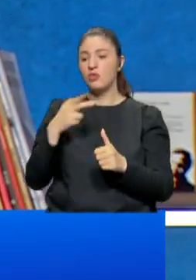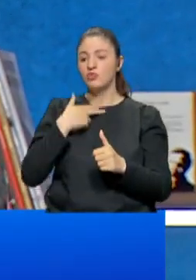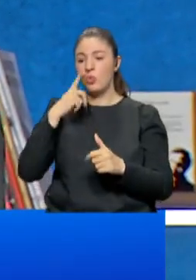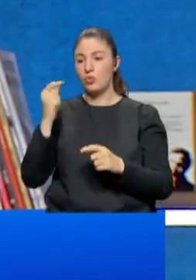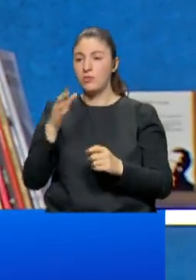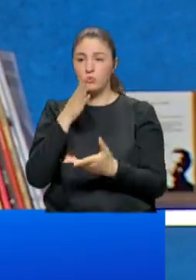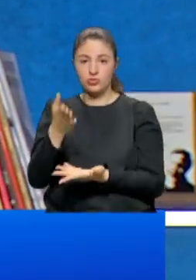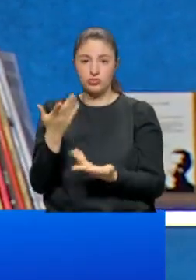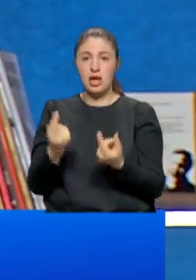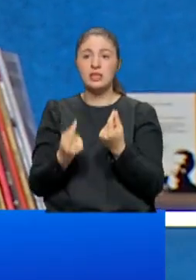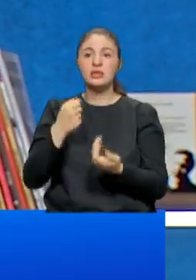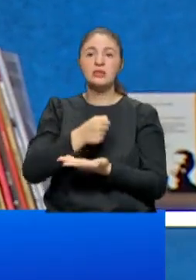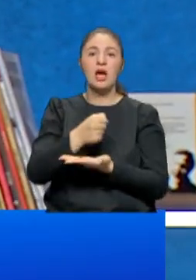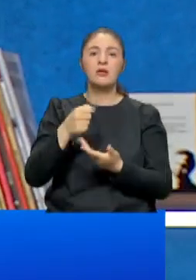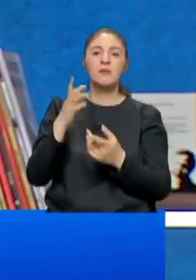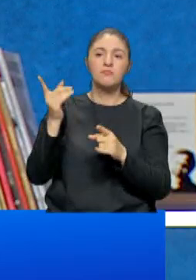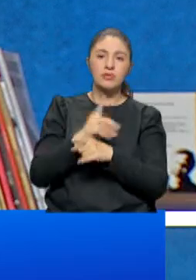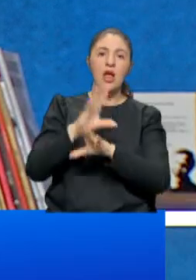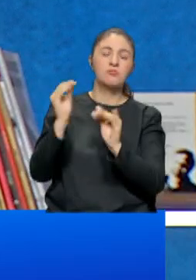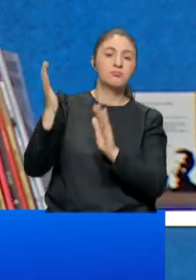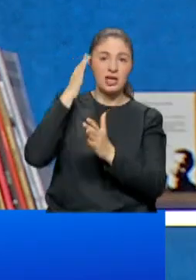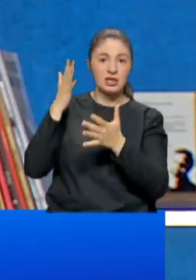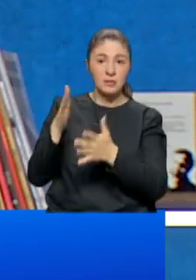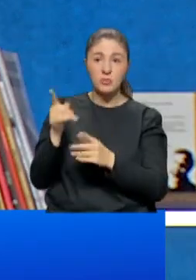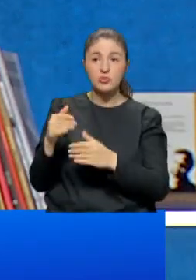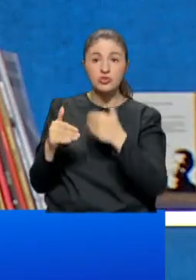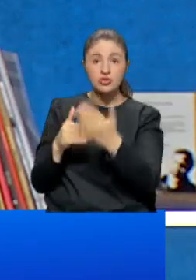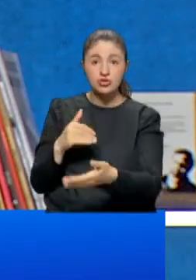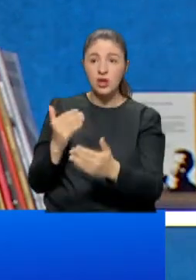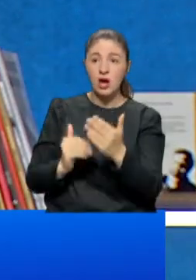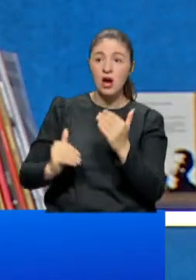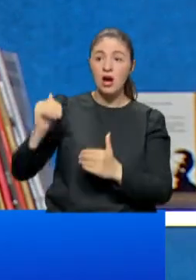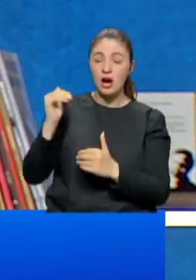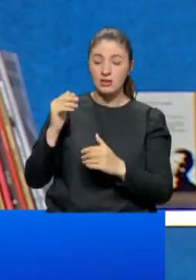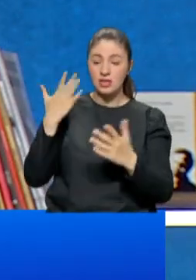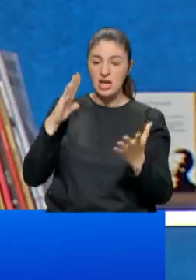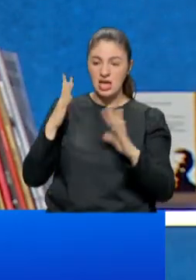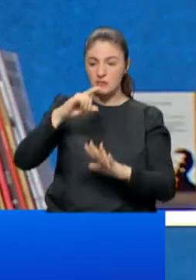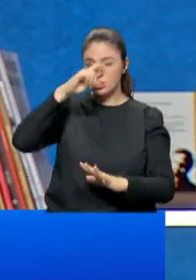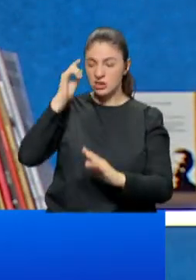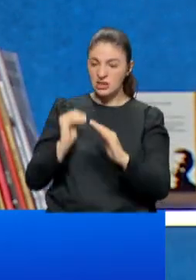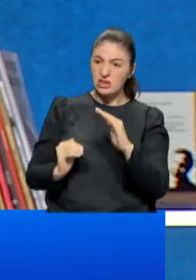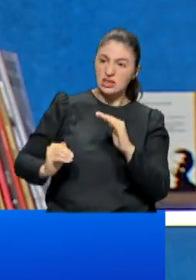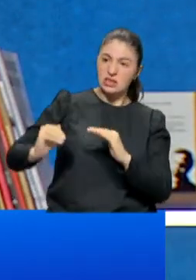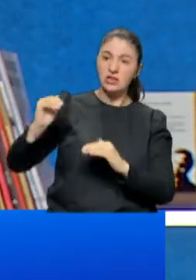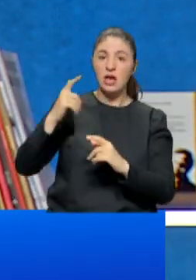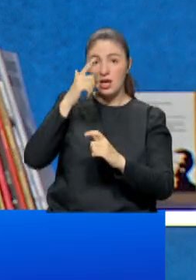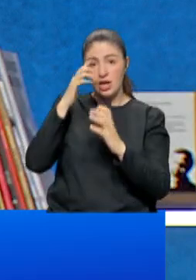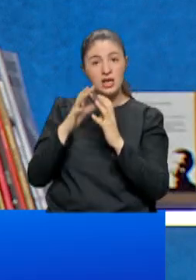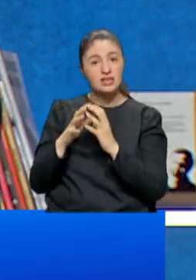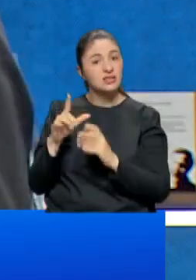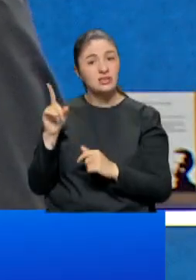Rusya ve Ukrayna biliyorsunuz tahıl depoları ama bunun dışında artan iklim sıcaklıkları nedeniyle